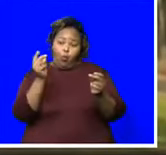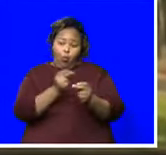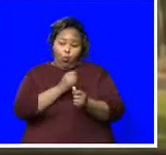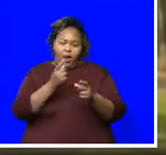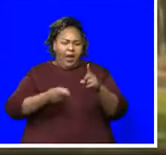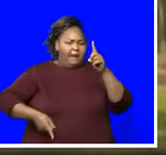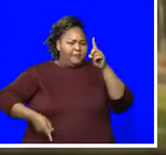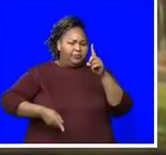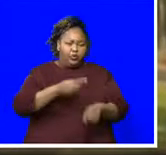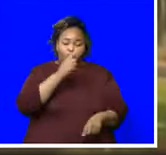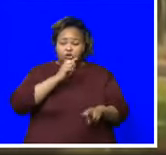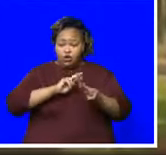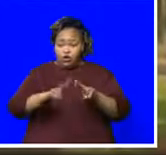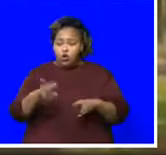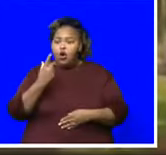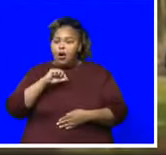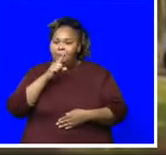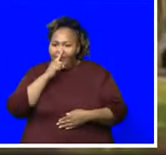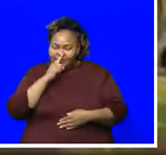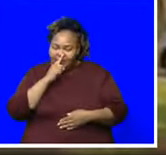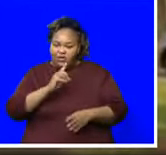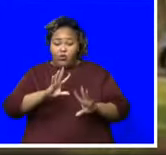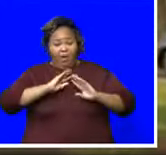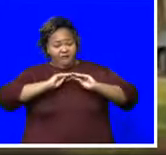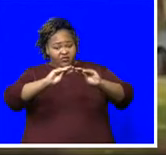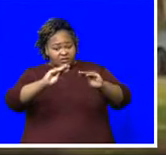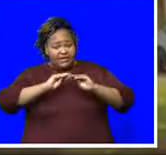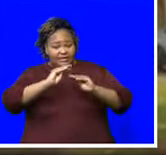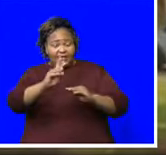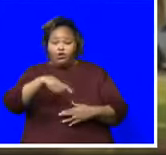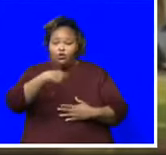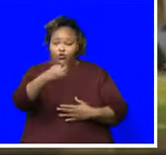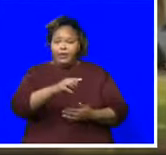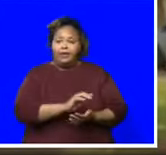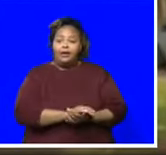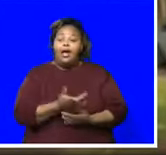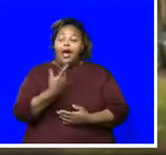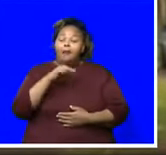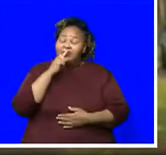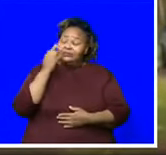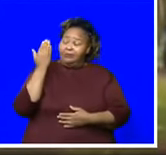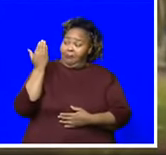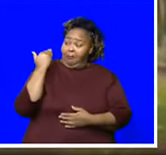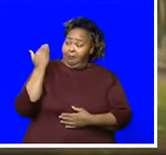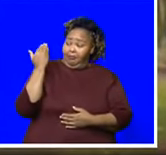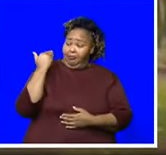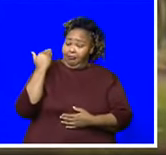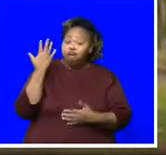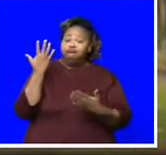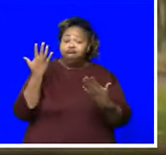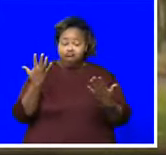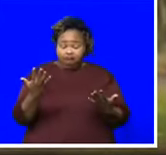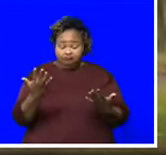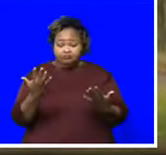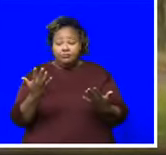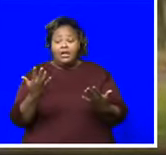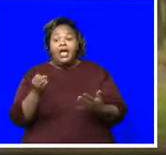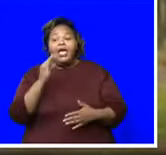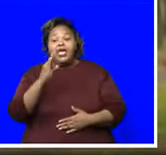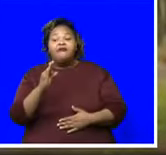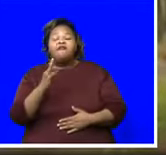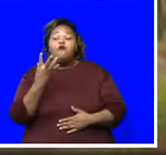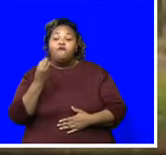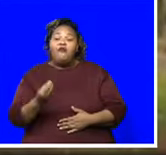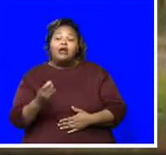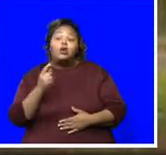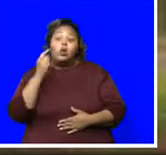awusawuyamfundisa akhona idolo besathi nje ukuthi umvana ngakhulelwa singambona siyamkhulumisa bese siyamcela sasekabile